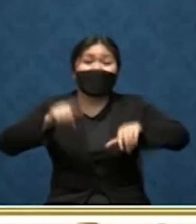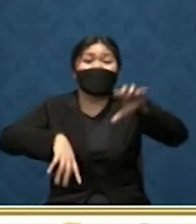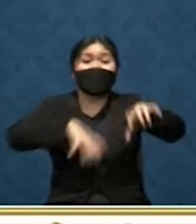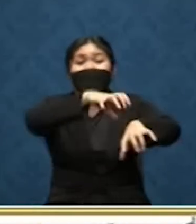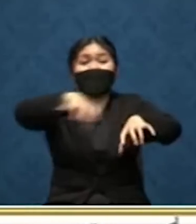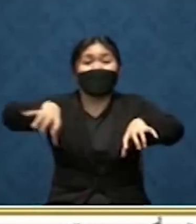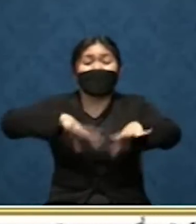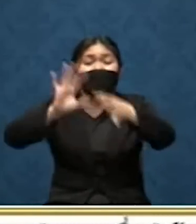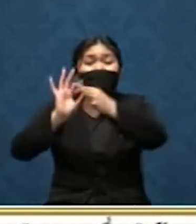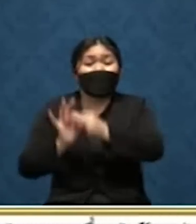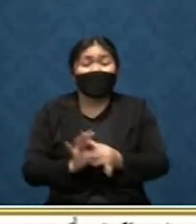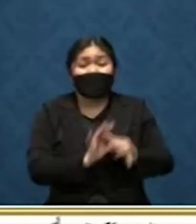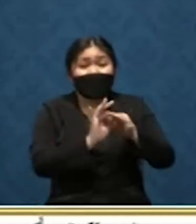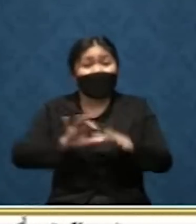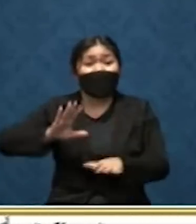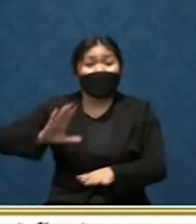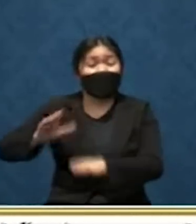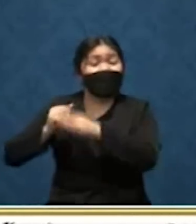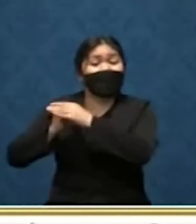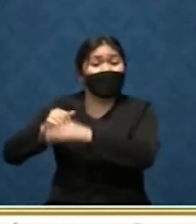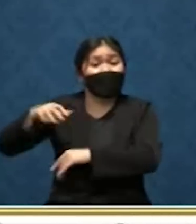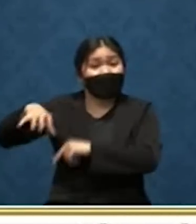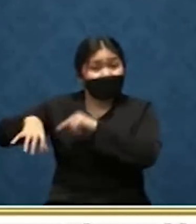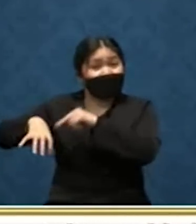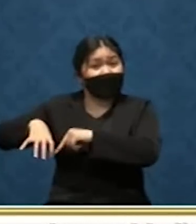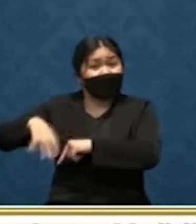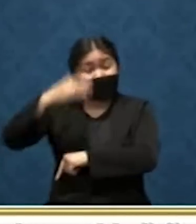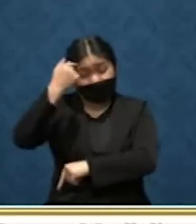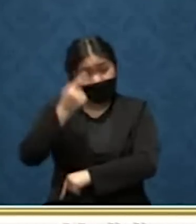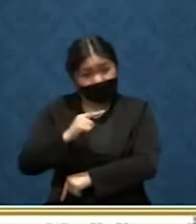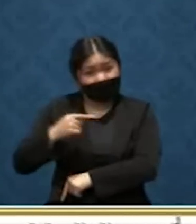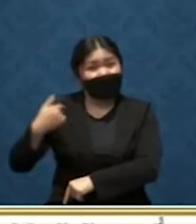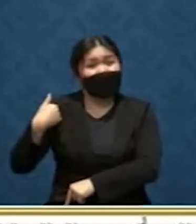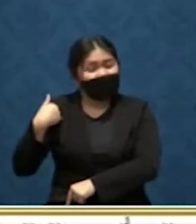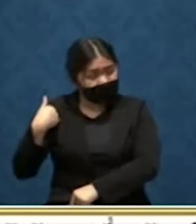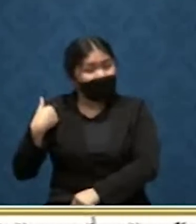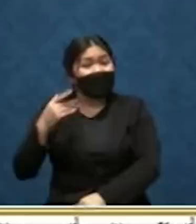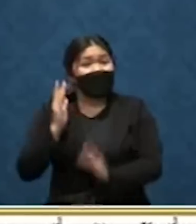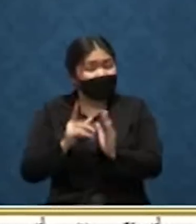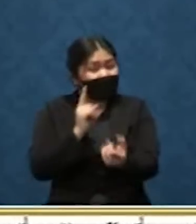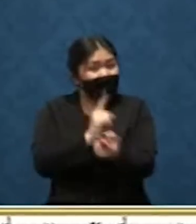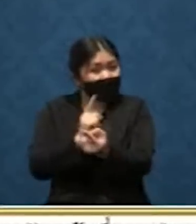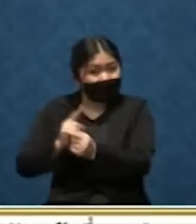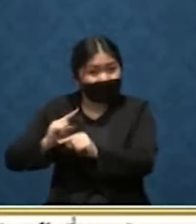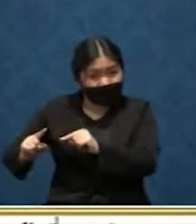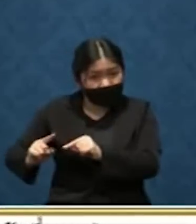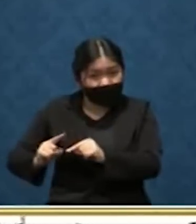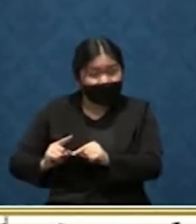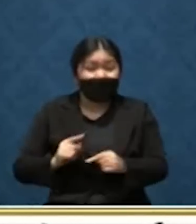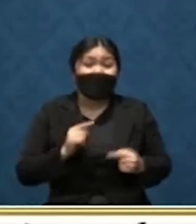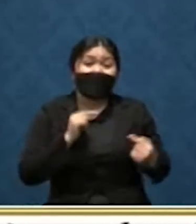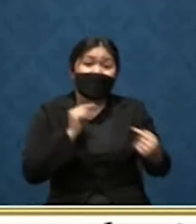ที่ เกี่ว ของ กับ อยู่ สิน ฉีอ้าง วา มี เส้น สายท่าน ก็เหน แล้ว ใช ไครักรณี ของ เดา เสี โป